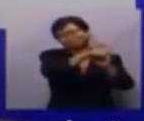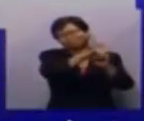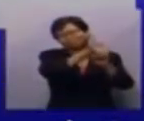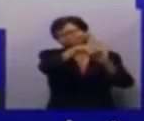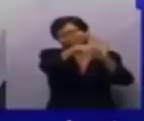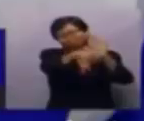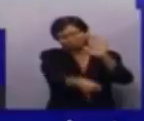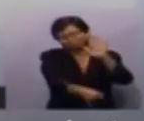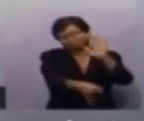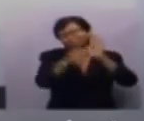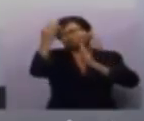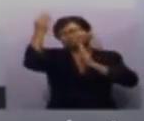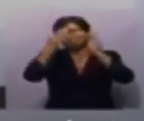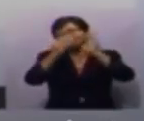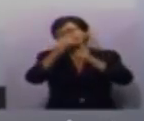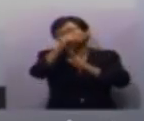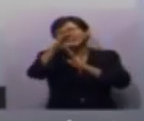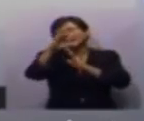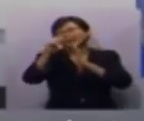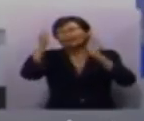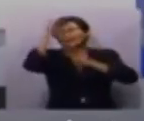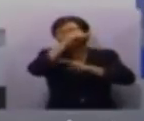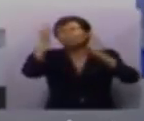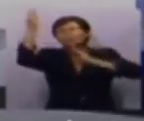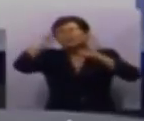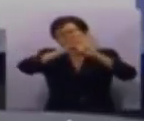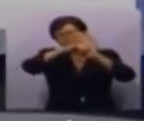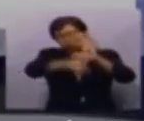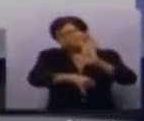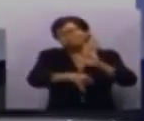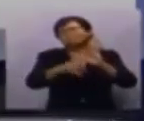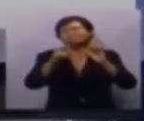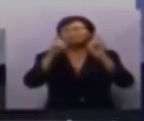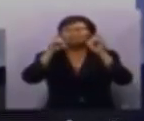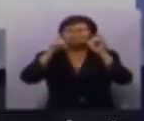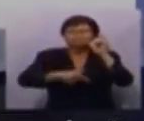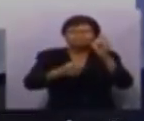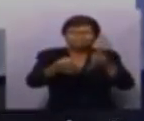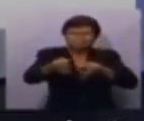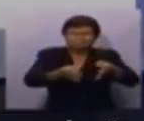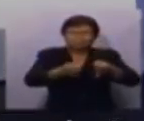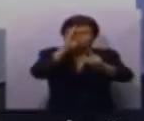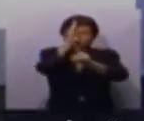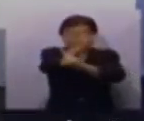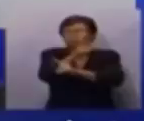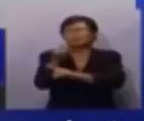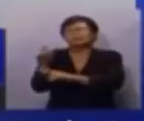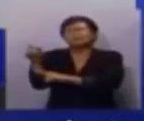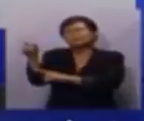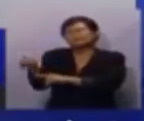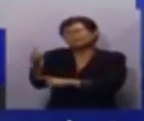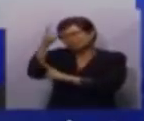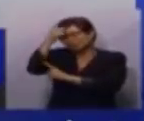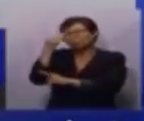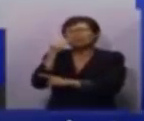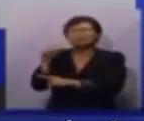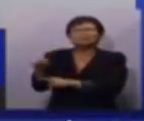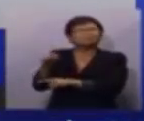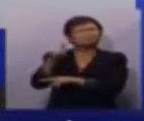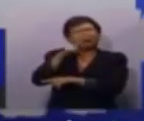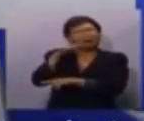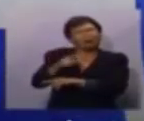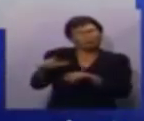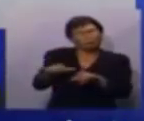reputasi penerbangan Malaysia dan negara secara keseluruhannya. Malah jelasnya tuduhan liar dan palsu seumpama itu tidak